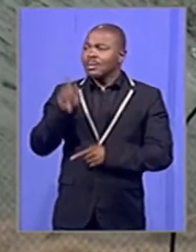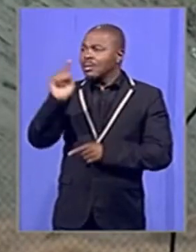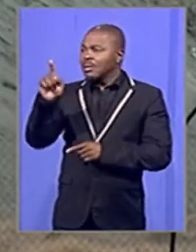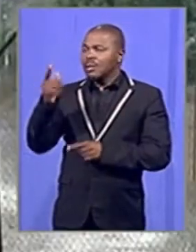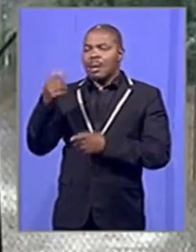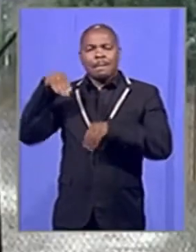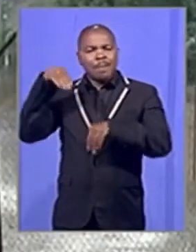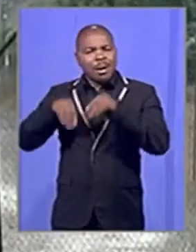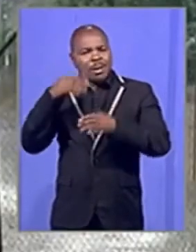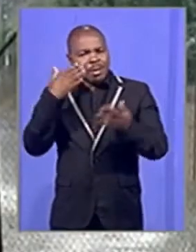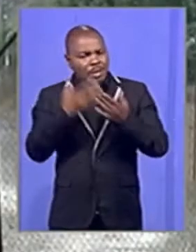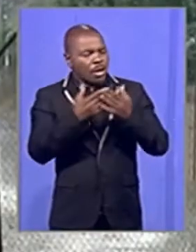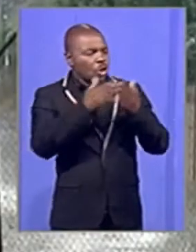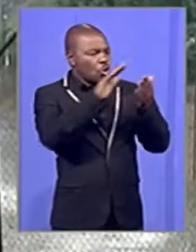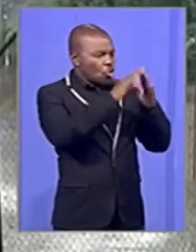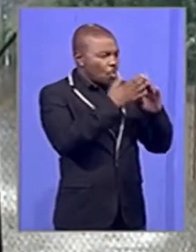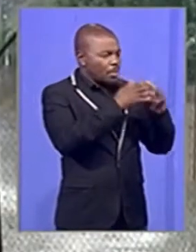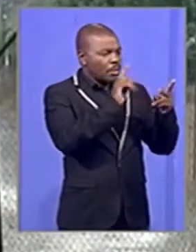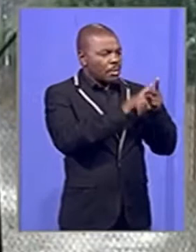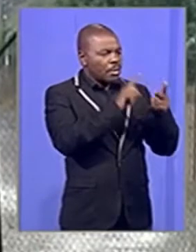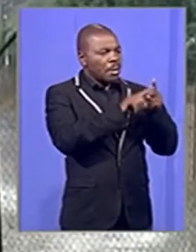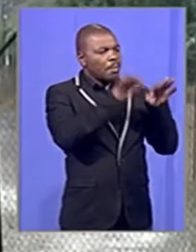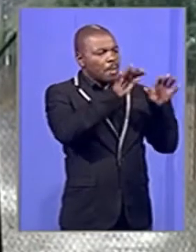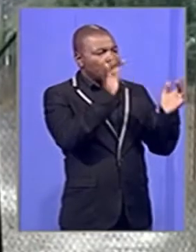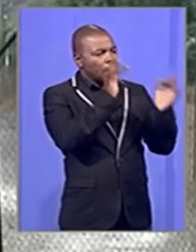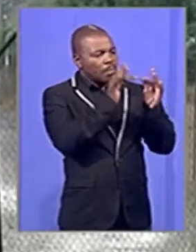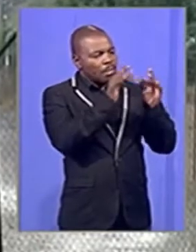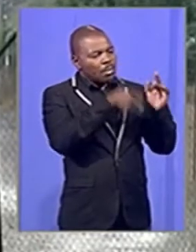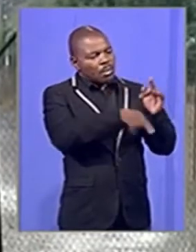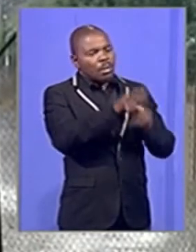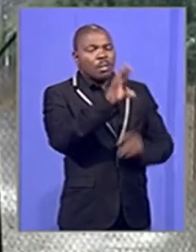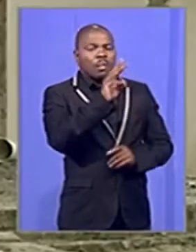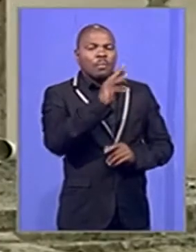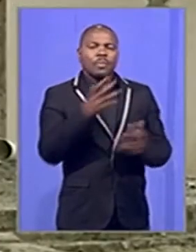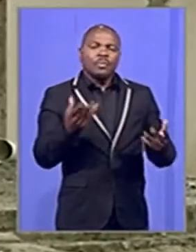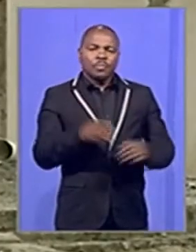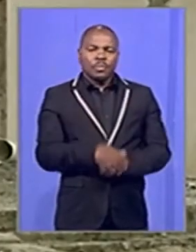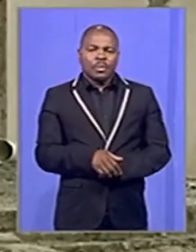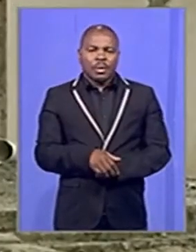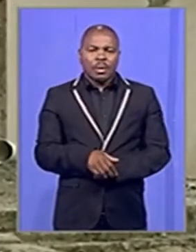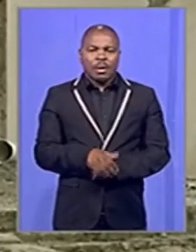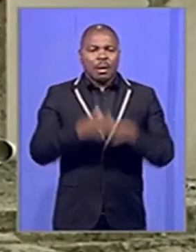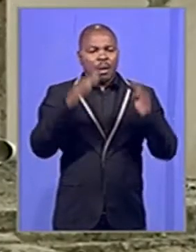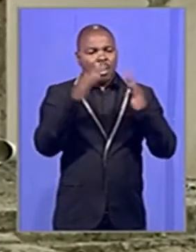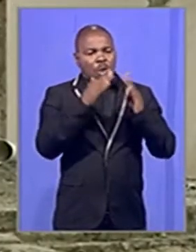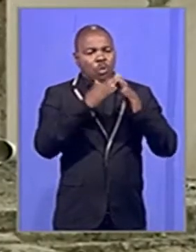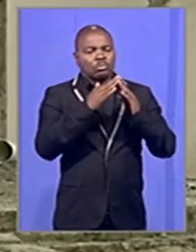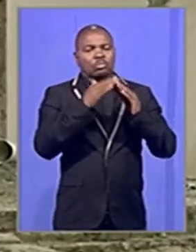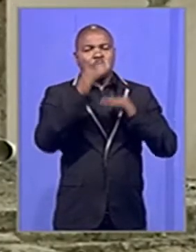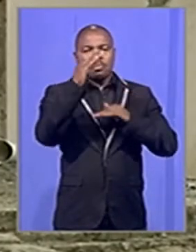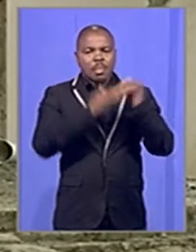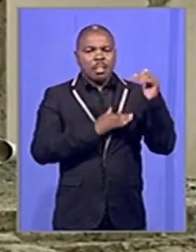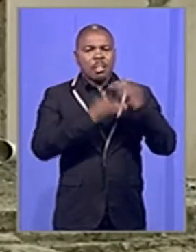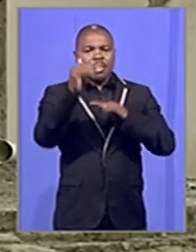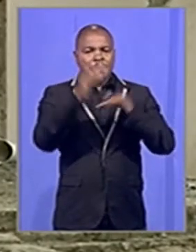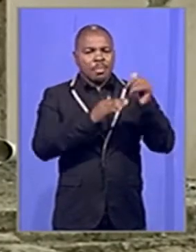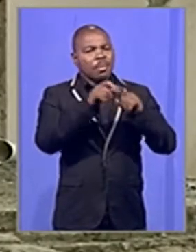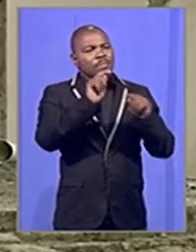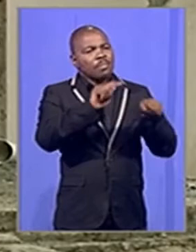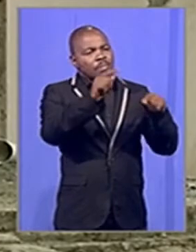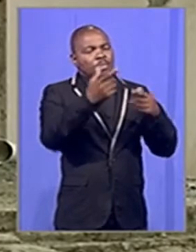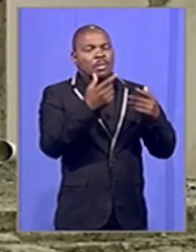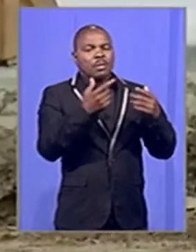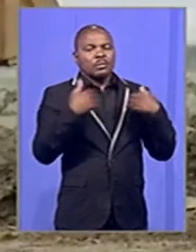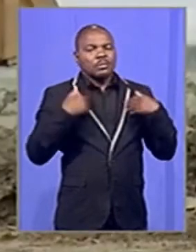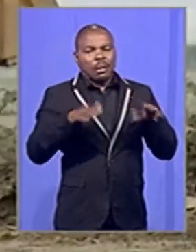le baagi mmogo le masepala ka labone. Khabagare ka go ya matlo a mantšha a baagi ba ba senyegetsweng